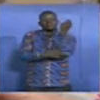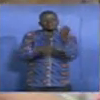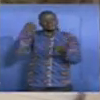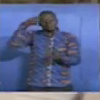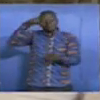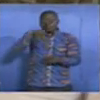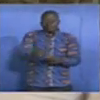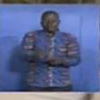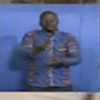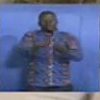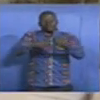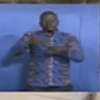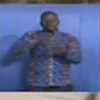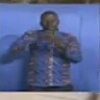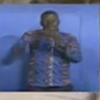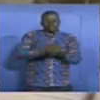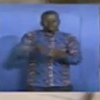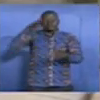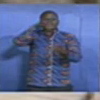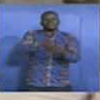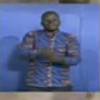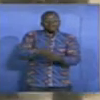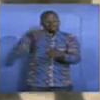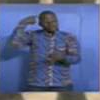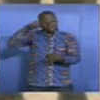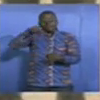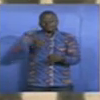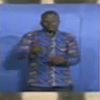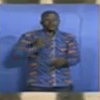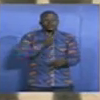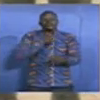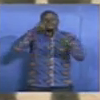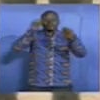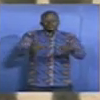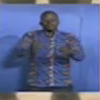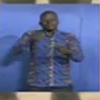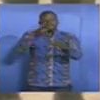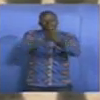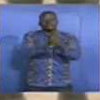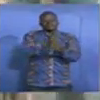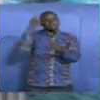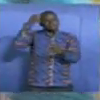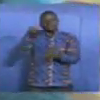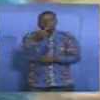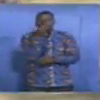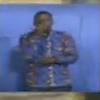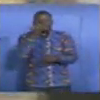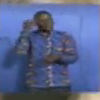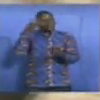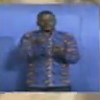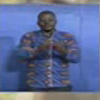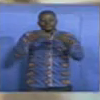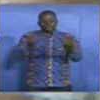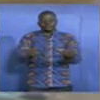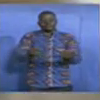venir à bout. C'est dans cette ferme située dans la zone périurbaine de Ouagadougou que s'est tenu ce déjeuner de presse. Question de permettre aux